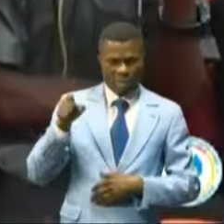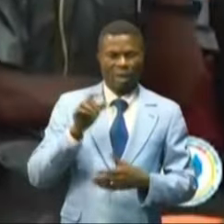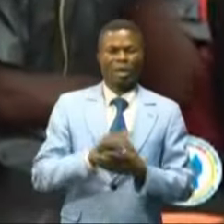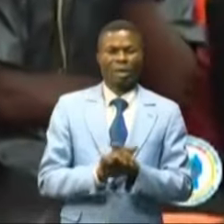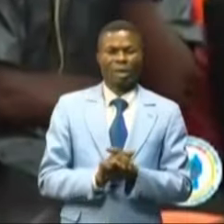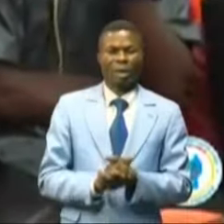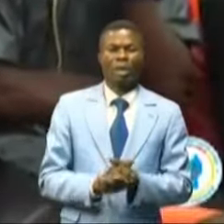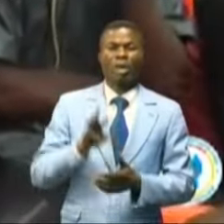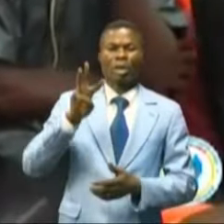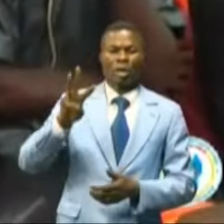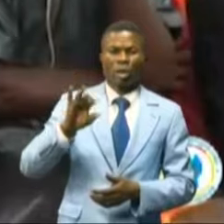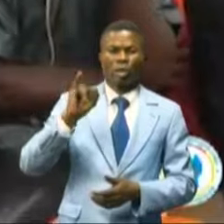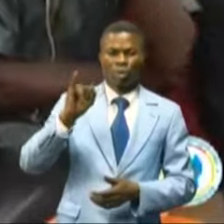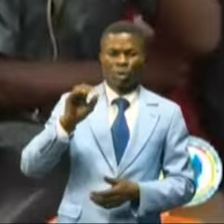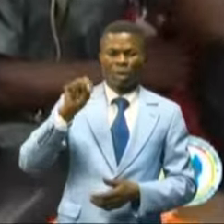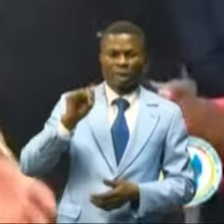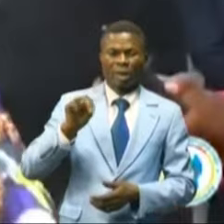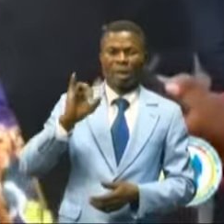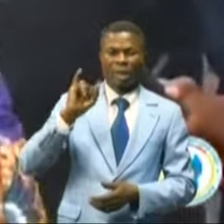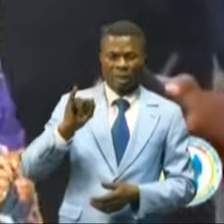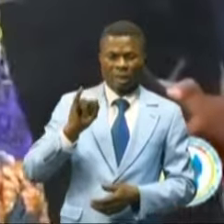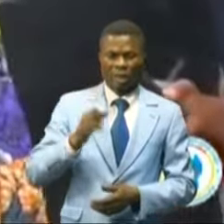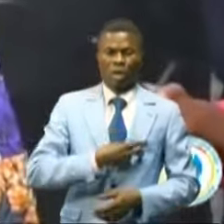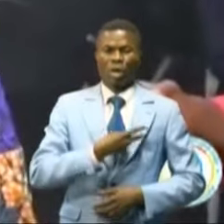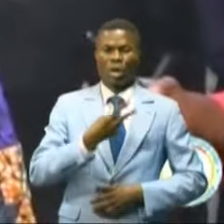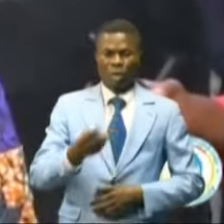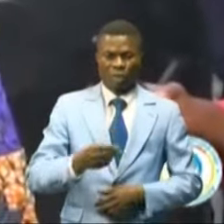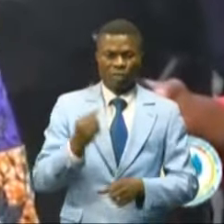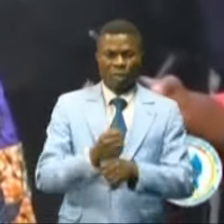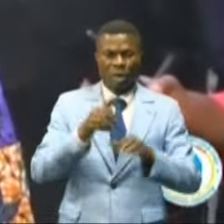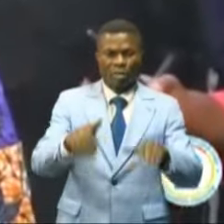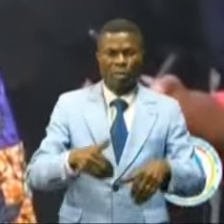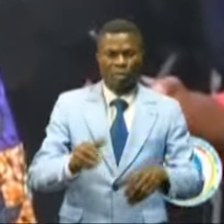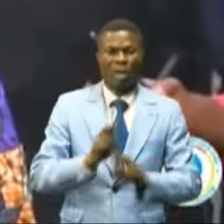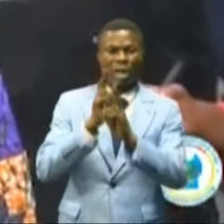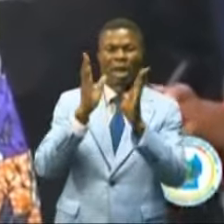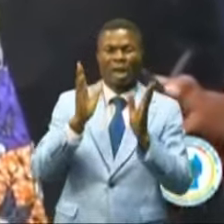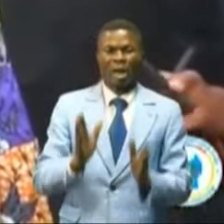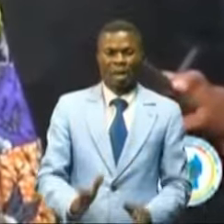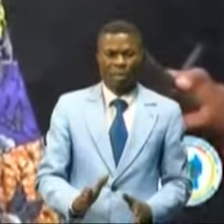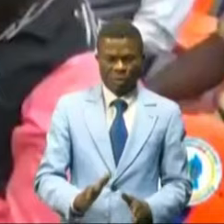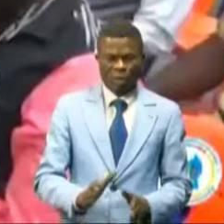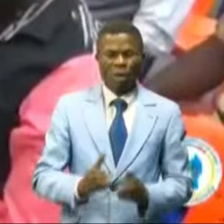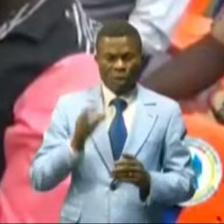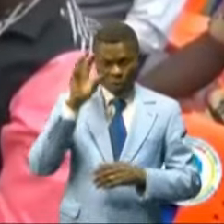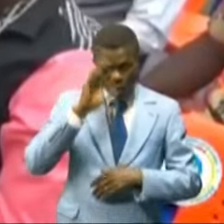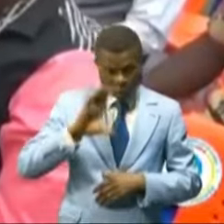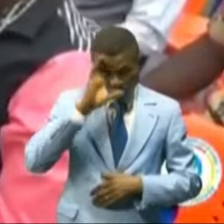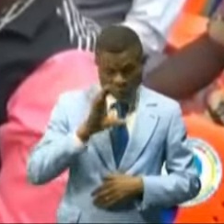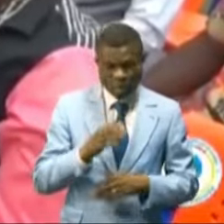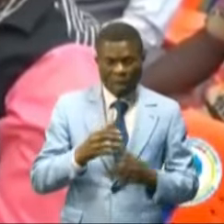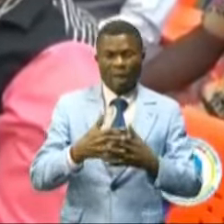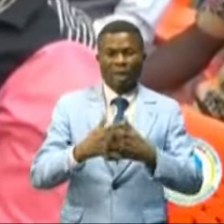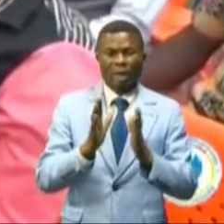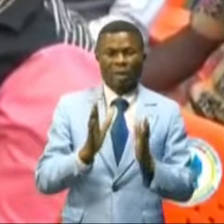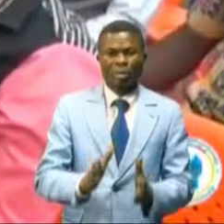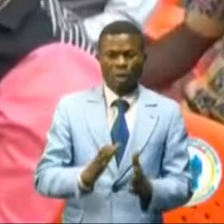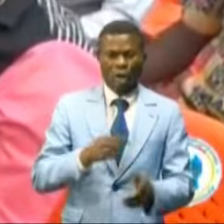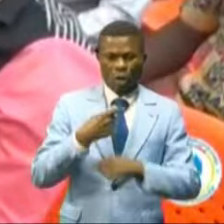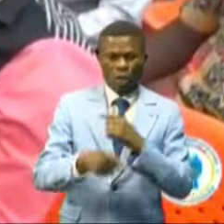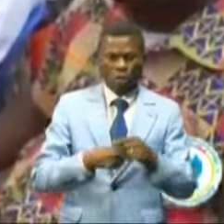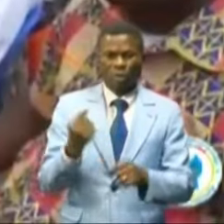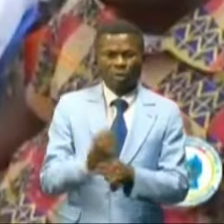phénomènes. Wini étant un secteur à vocation agricole, le rapporteur Jacques Joly pense qu'il faudra chercher des partenaires pour la relance